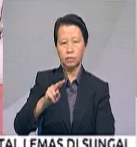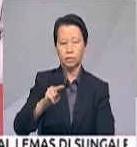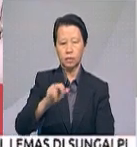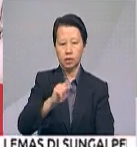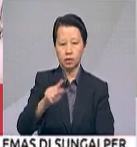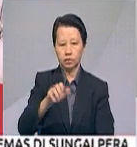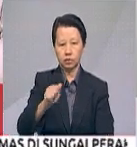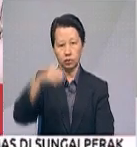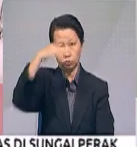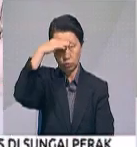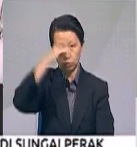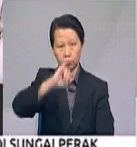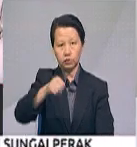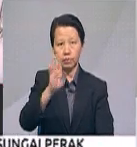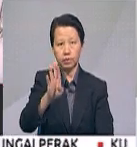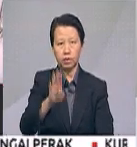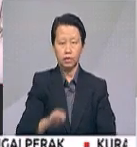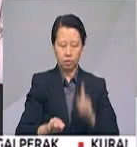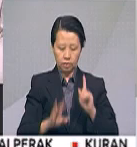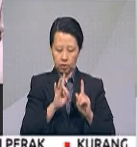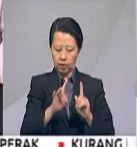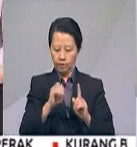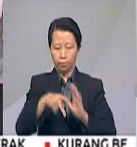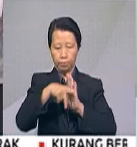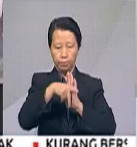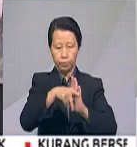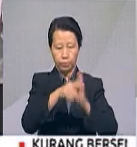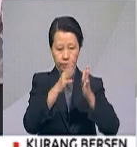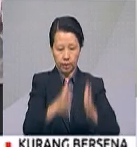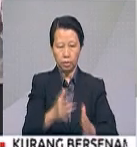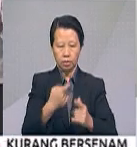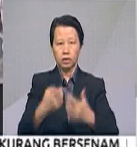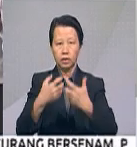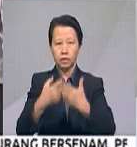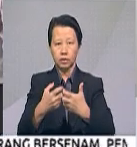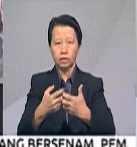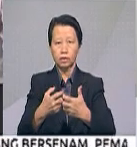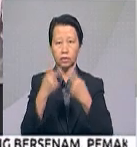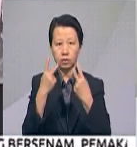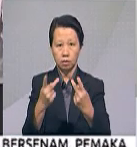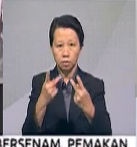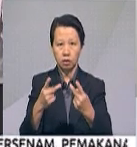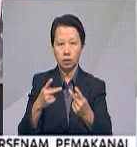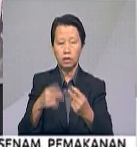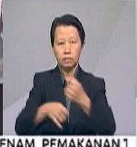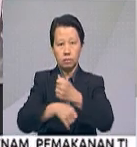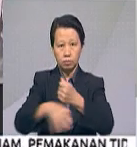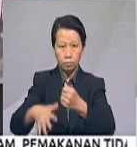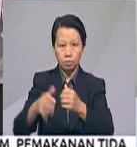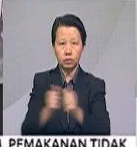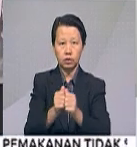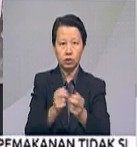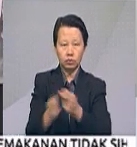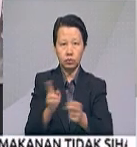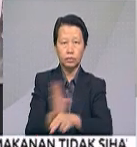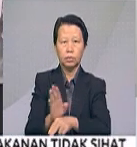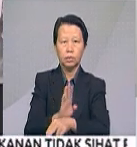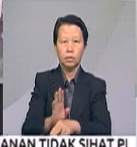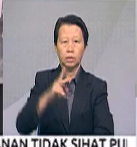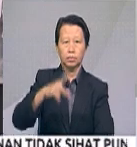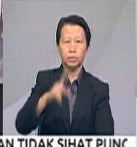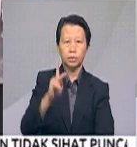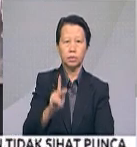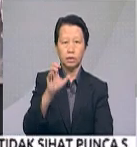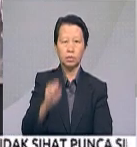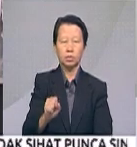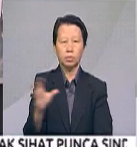Bahru. Seramai 180 pempamer terdiri daripada pengilang, peruncit, franchise serta usahawan perusahaan kecil dan